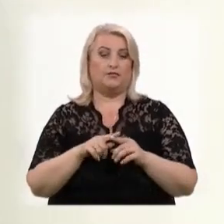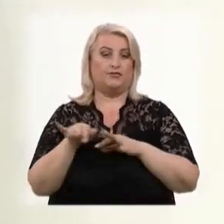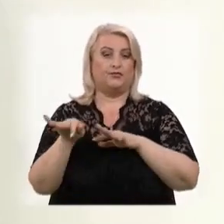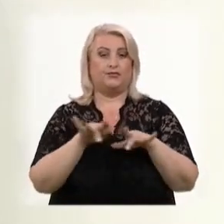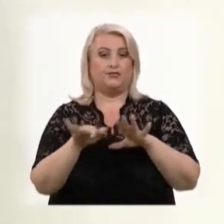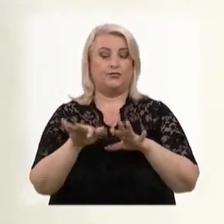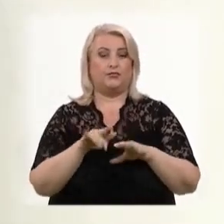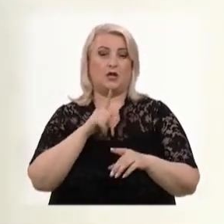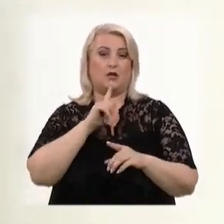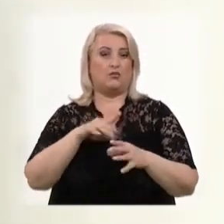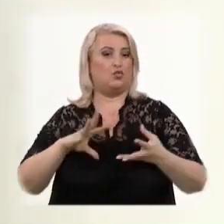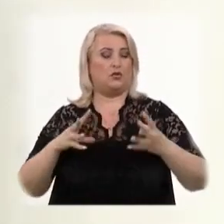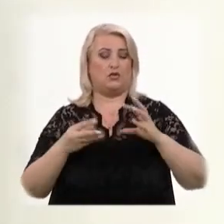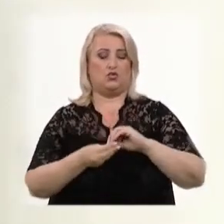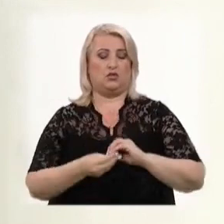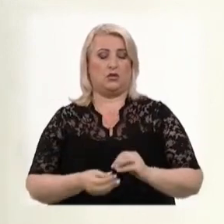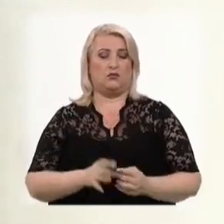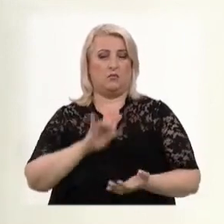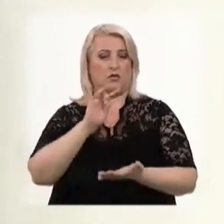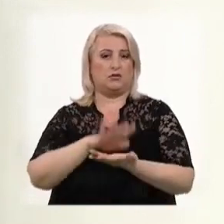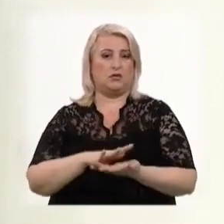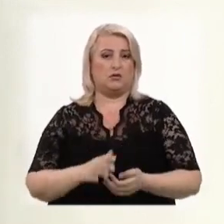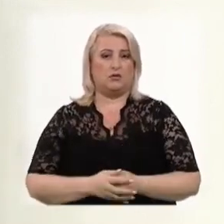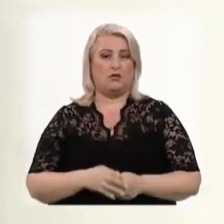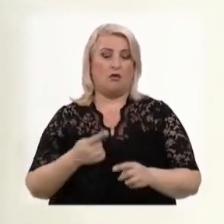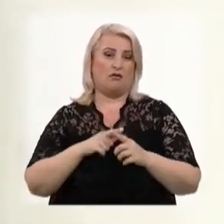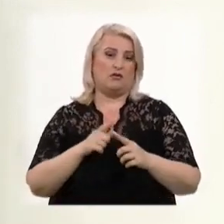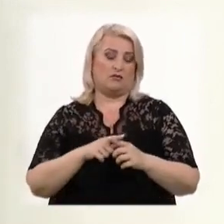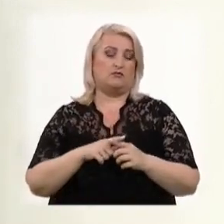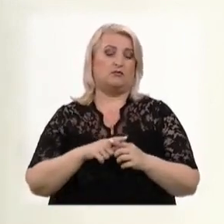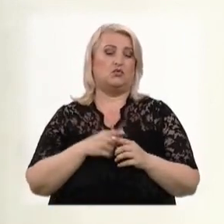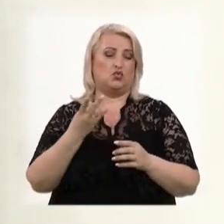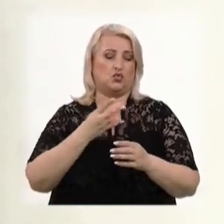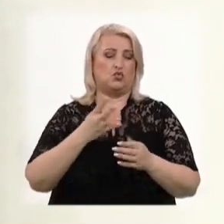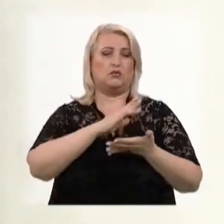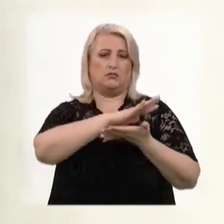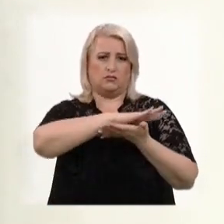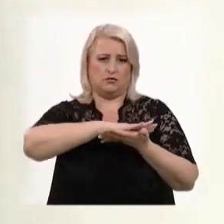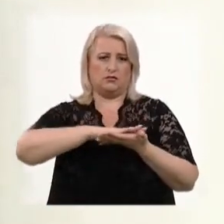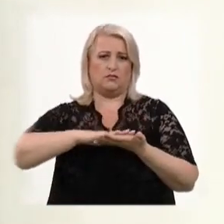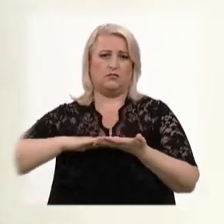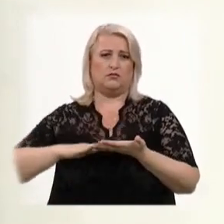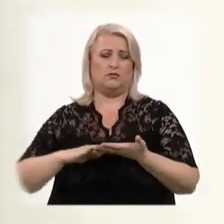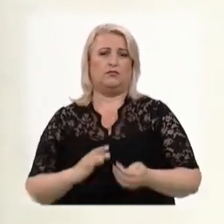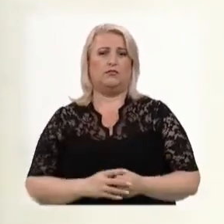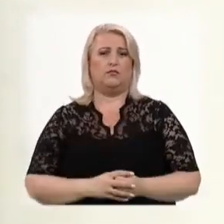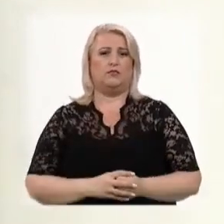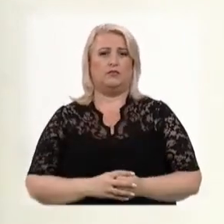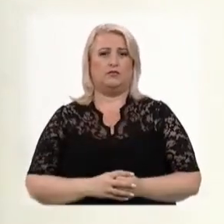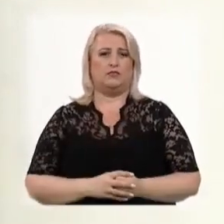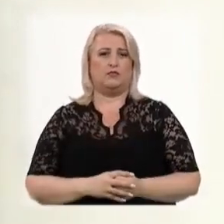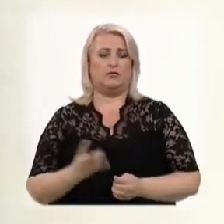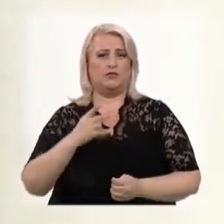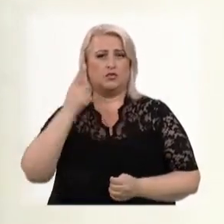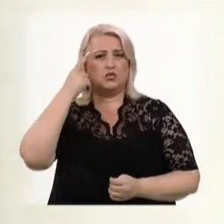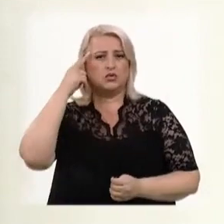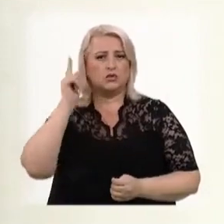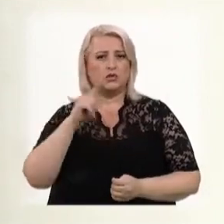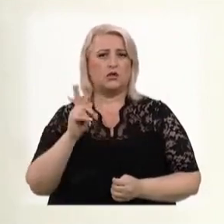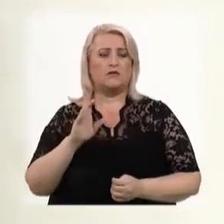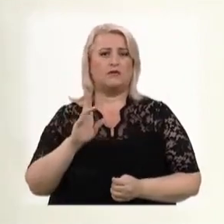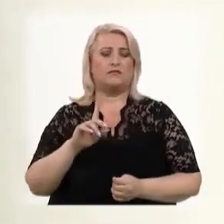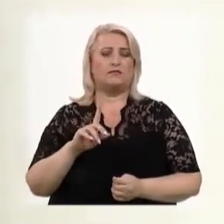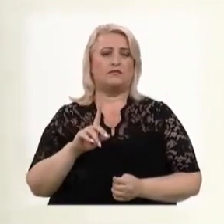acțiune al nu va aduce rezultate instant că este în exercițiu continuu pe toate niște 305 Eremia Cristi tot ce